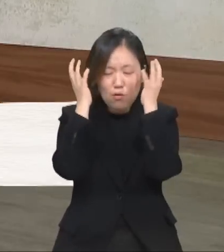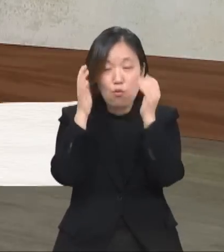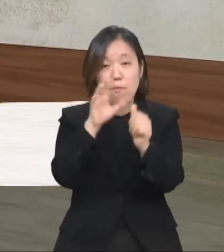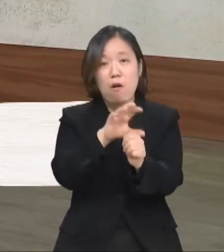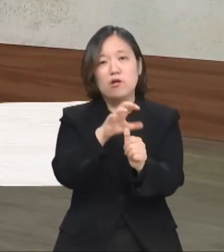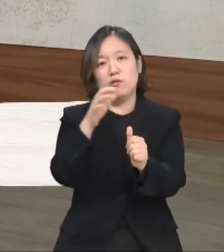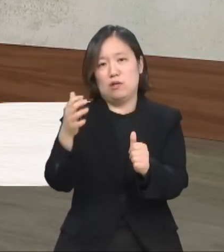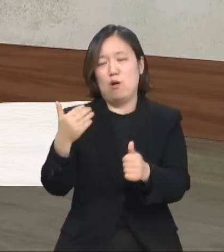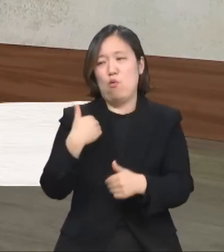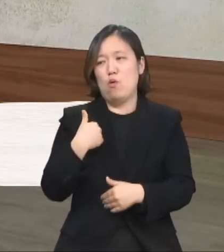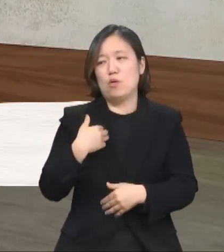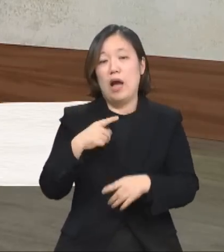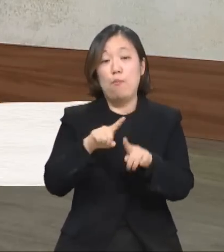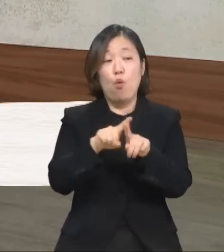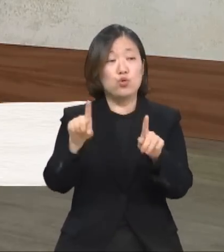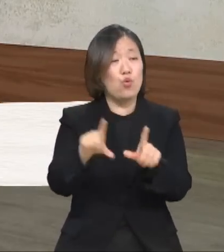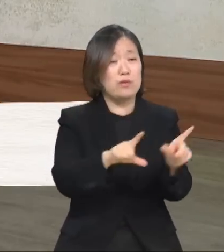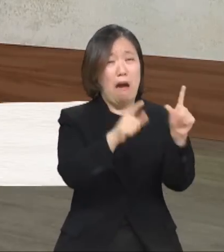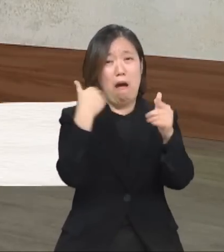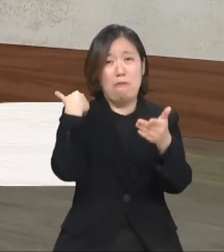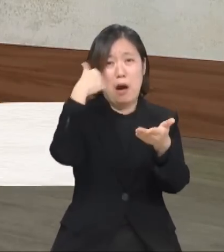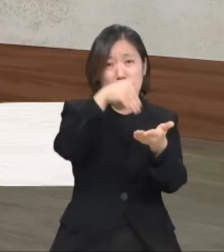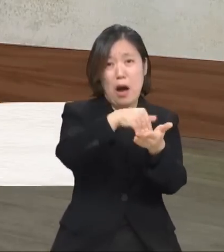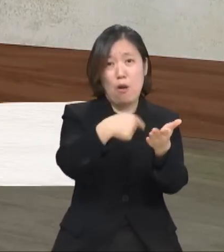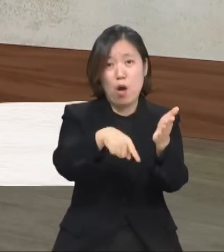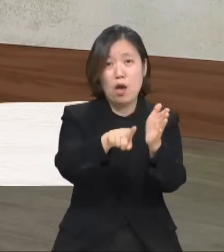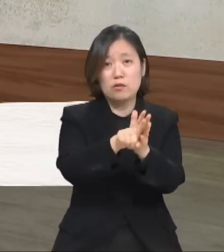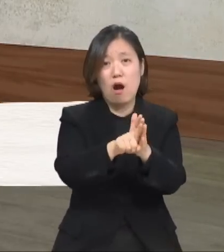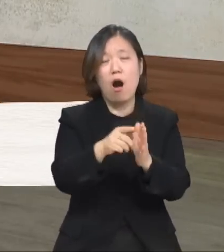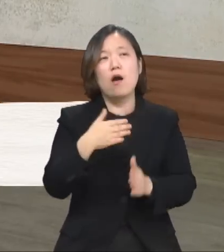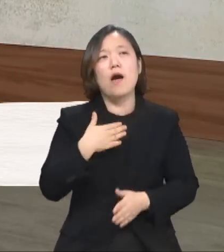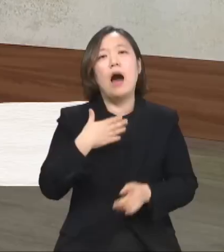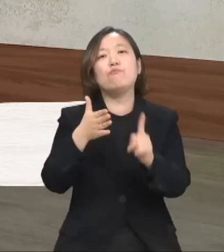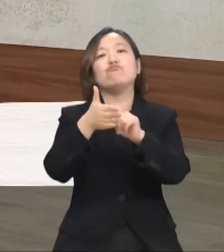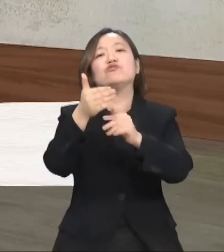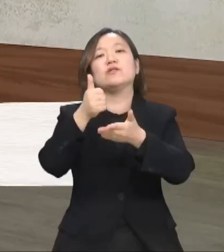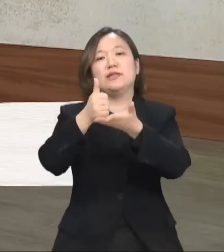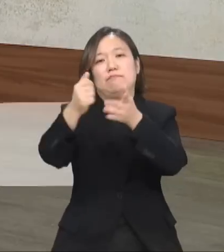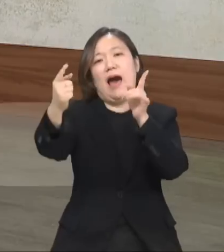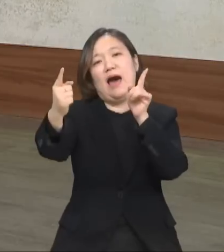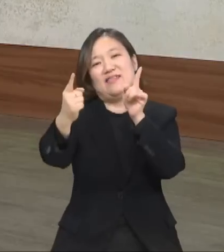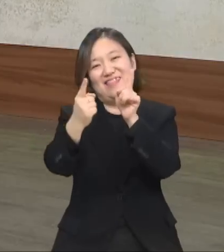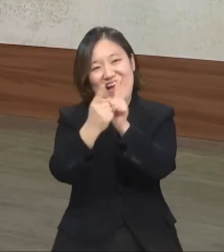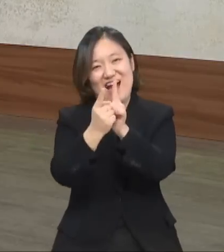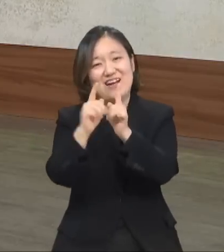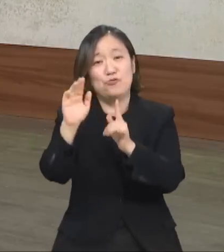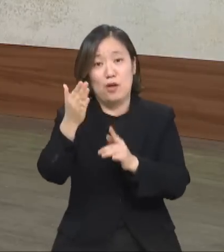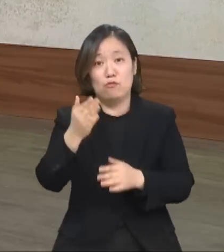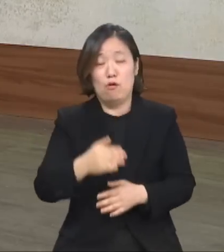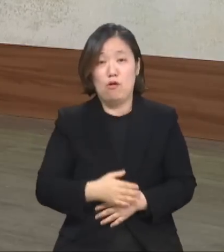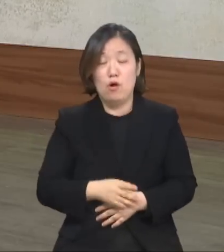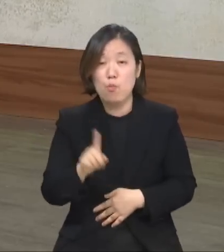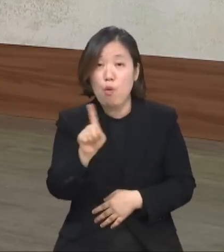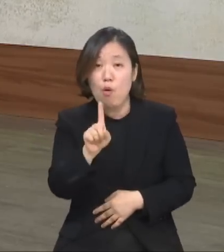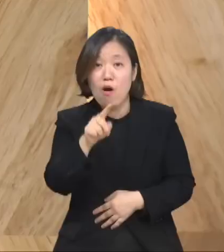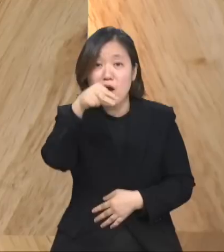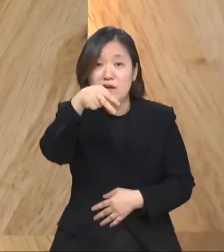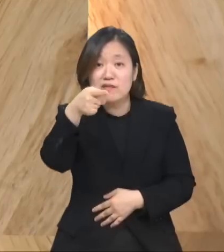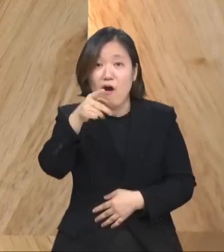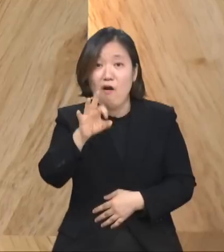일상을 되찾기 위해 불교를 접하게 되었습니다 이것도 성근입니다 여러분